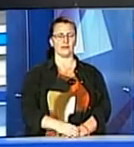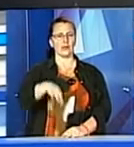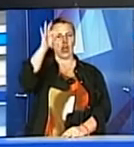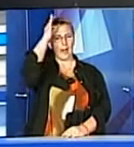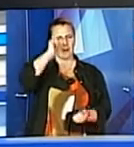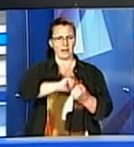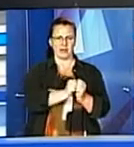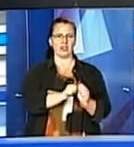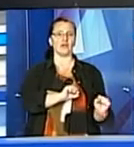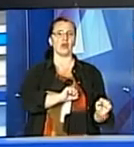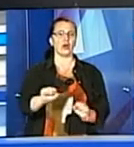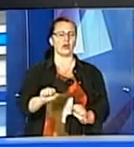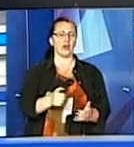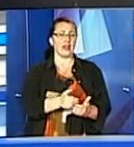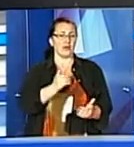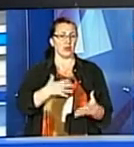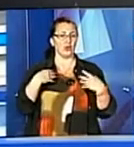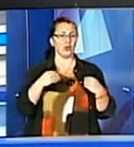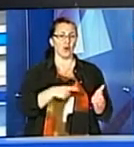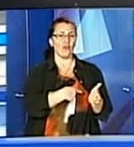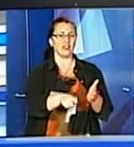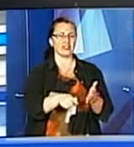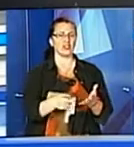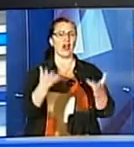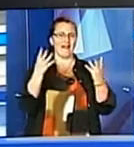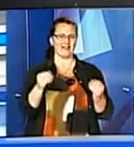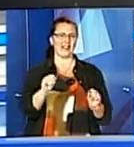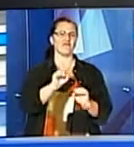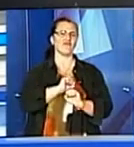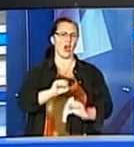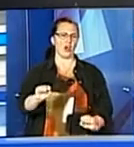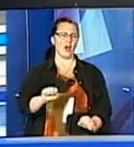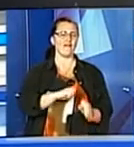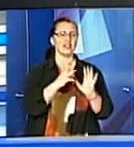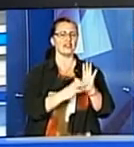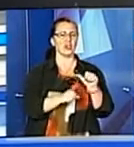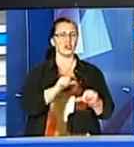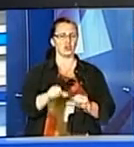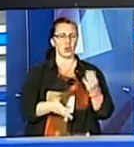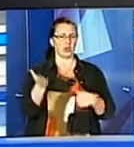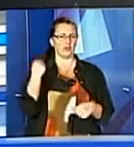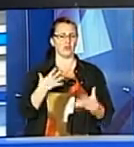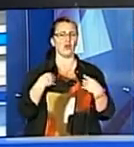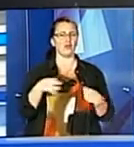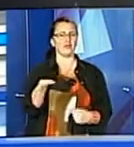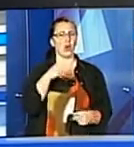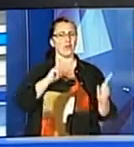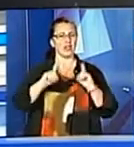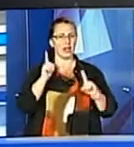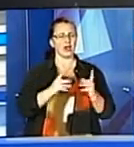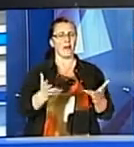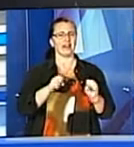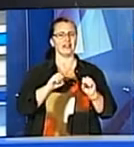Пам'ятаємо героїв. Напередодні у Львові відзначили День героїв. 18 років тому Львівська обласна рада прийняла рішення